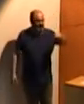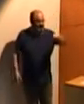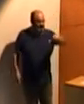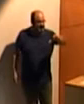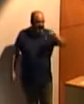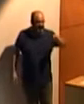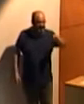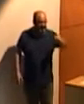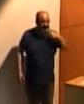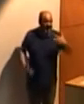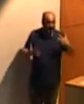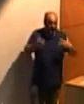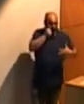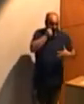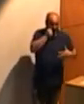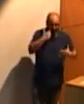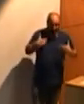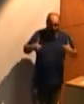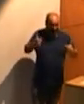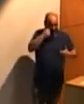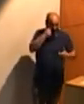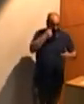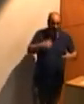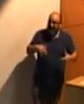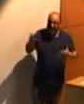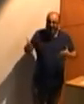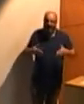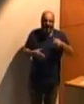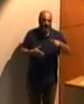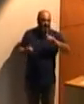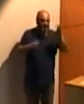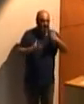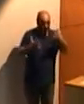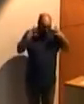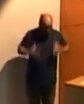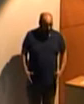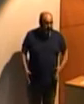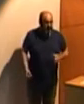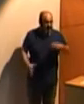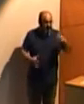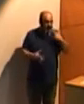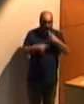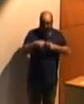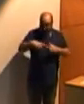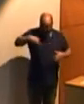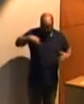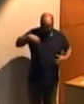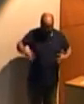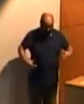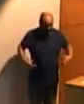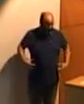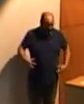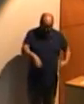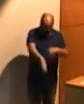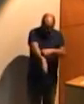la chair sa section intéressant c'est finalement c'est ce à quoi on pense quand on pense à une partie de notre corps quelconque c'est